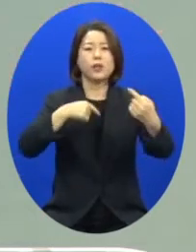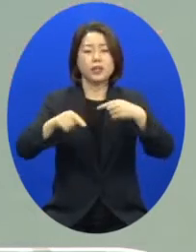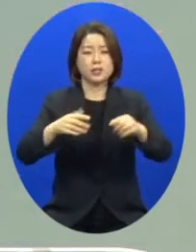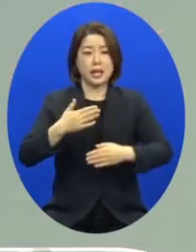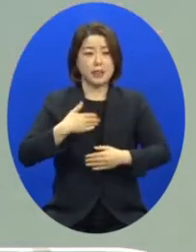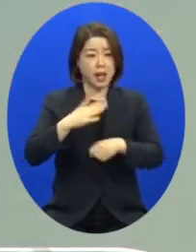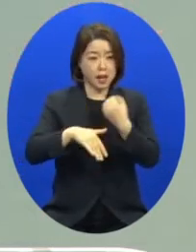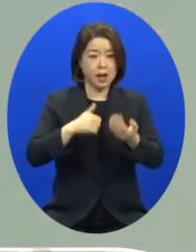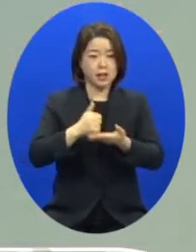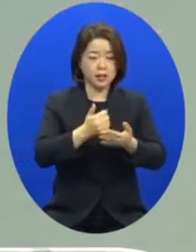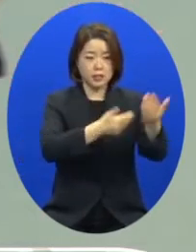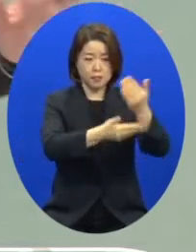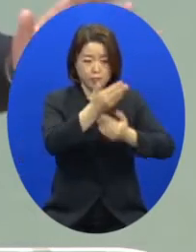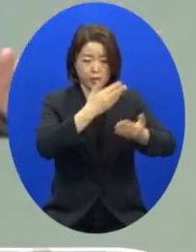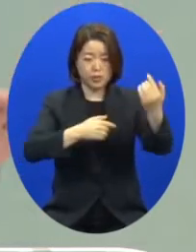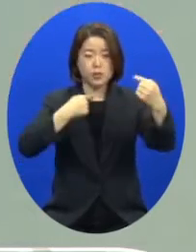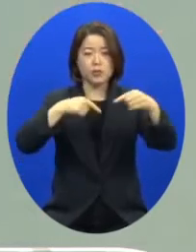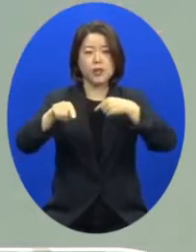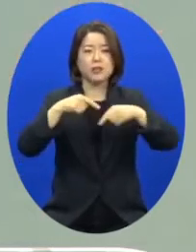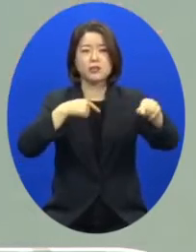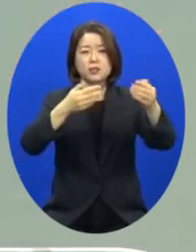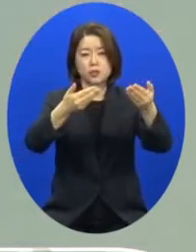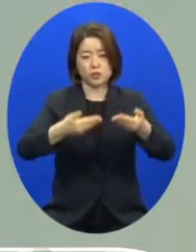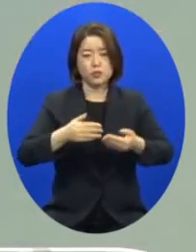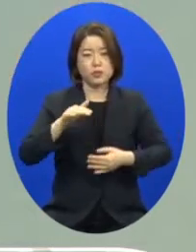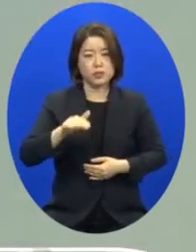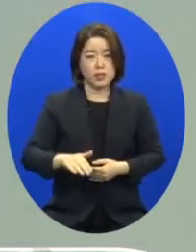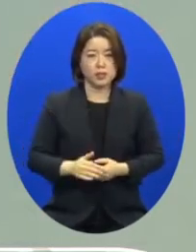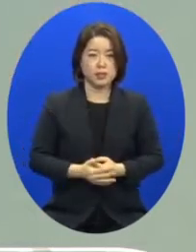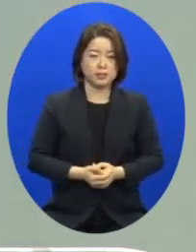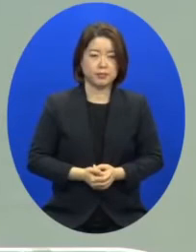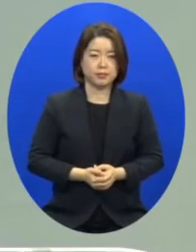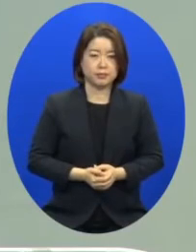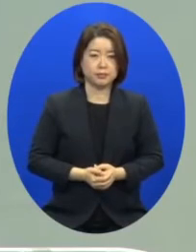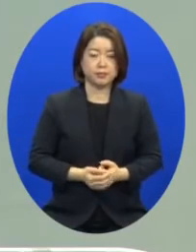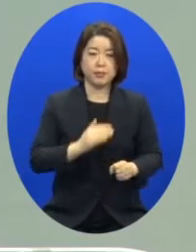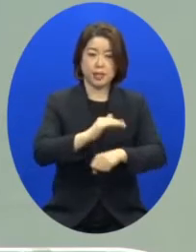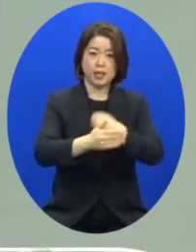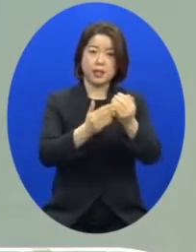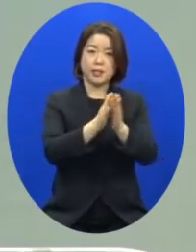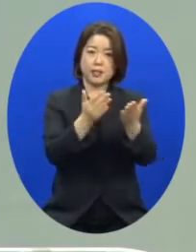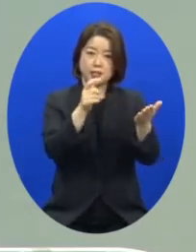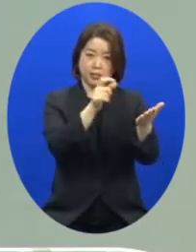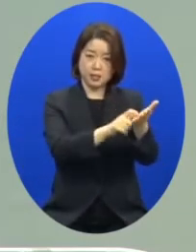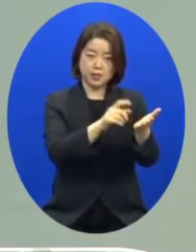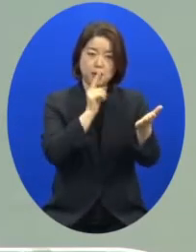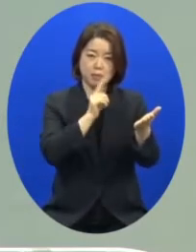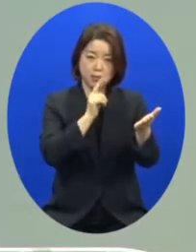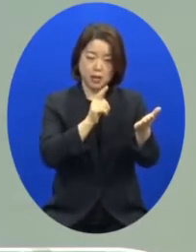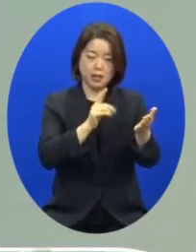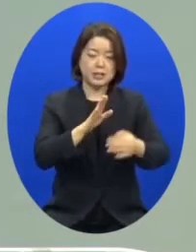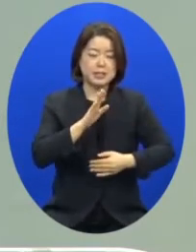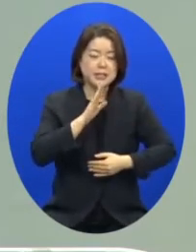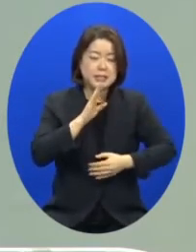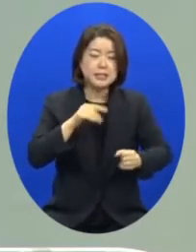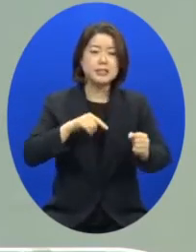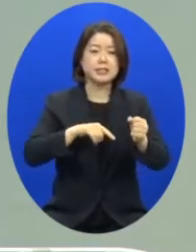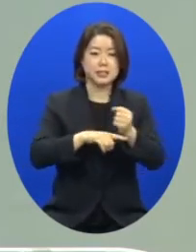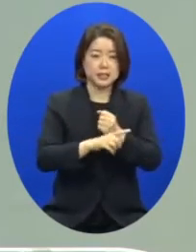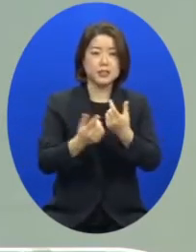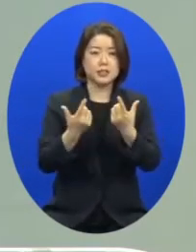하나님께서 대대로 다시 되신 되요 성경이 말하는 말씀이 진짜 진리라면